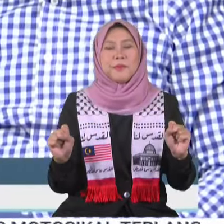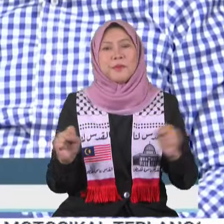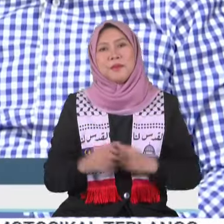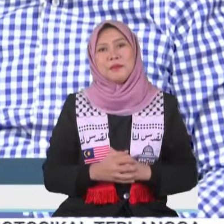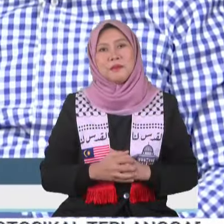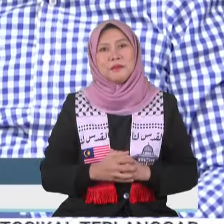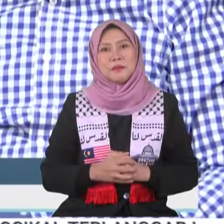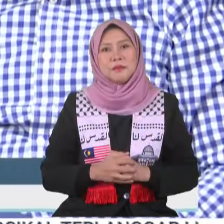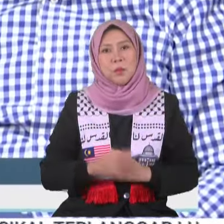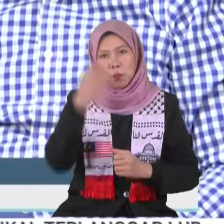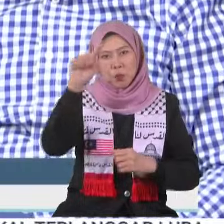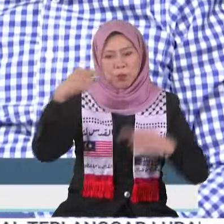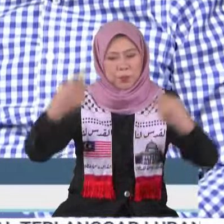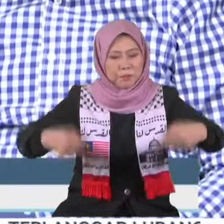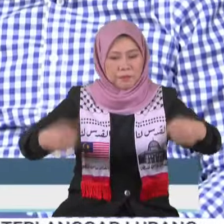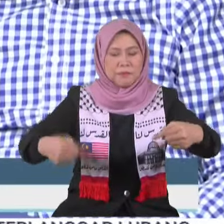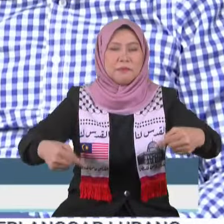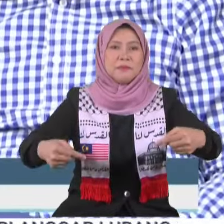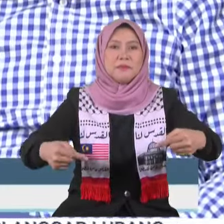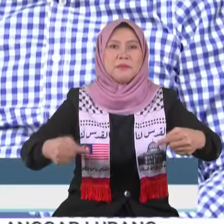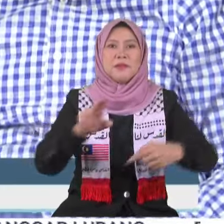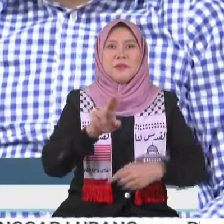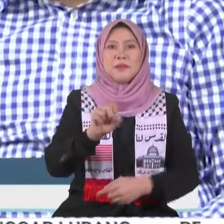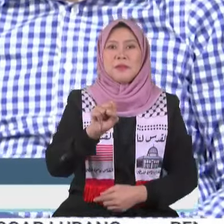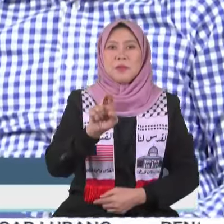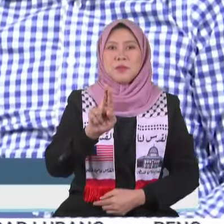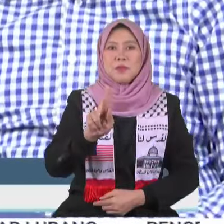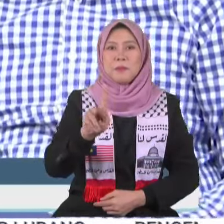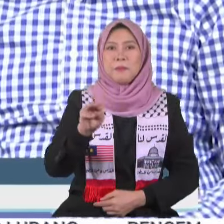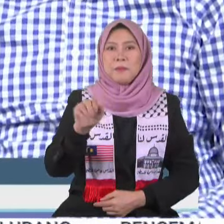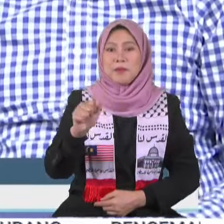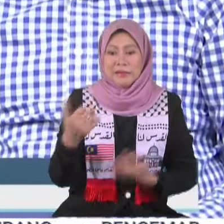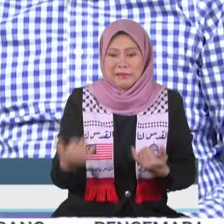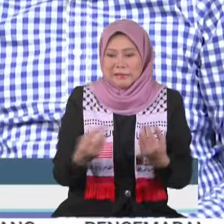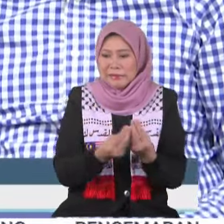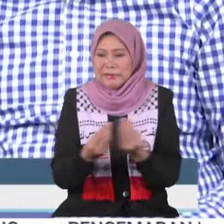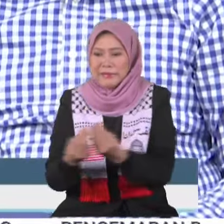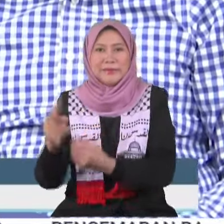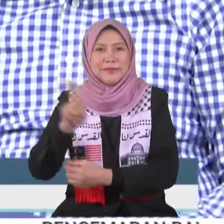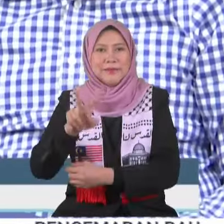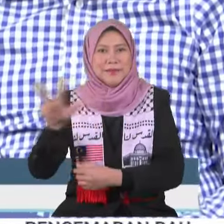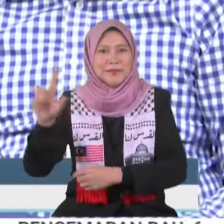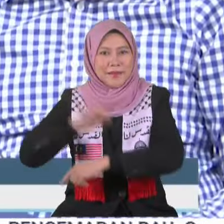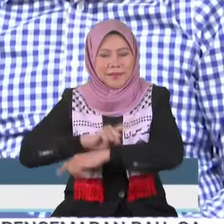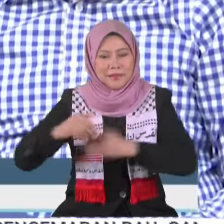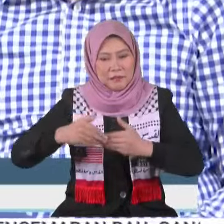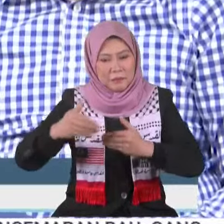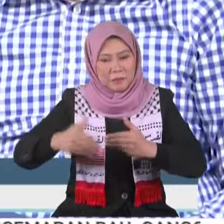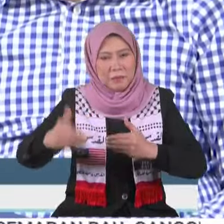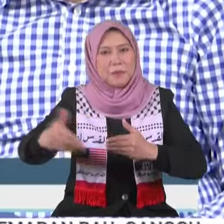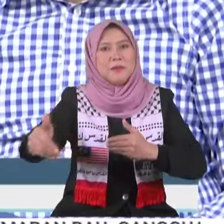untuk bertanding di Sukma dalam 23 hari lagi, ya. Kita ada 23 hari.